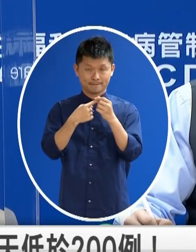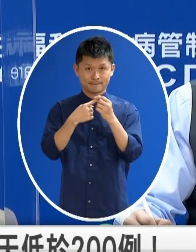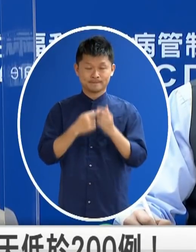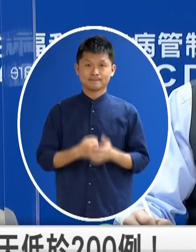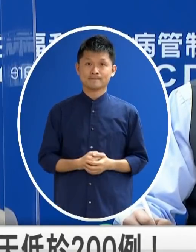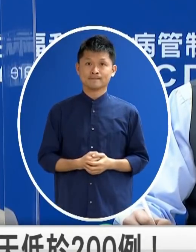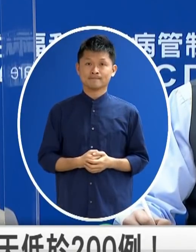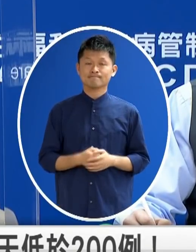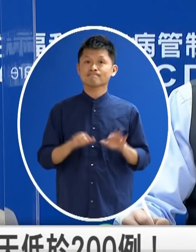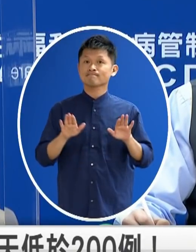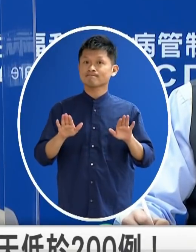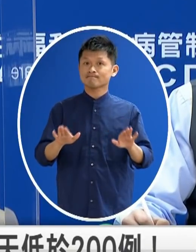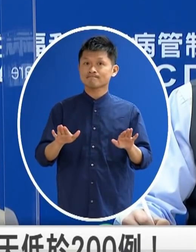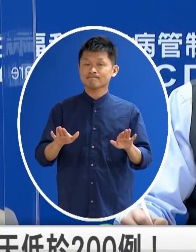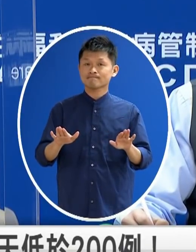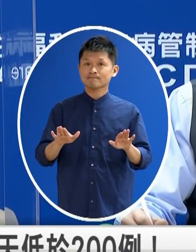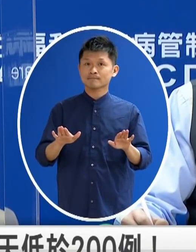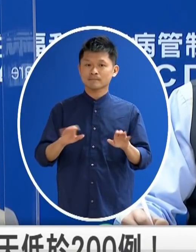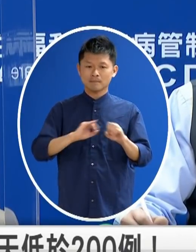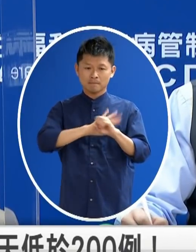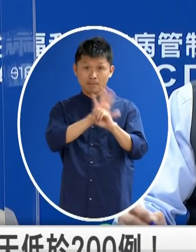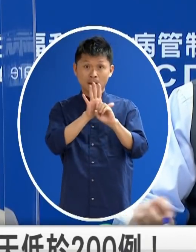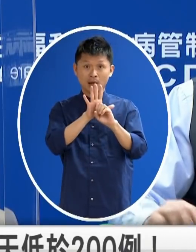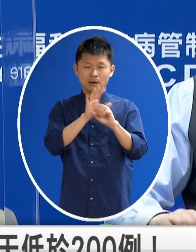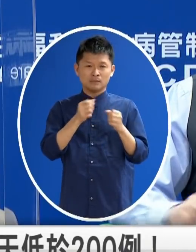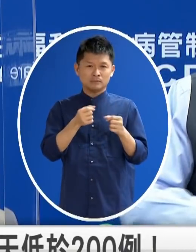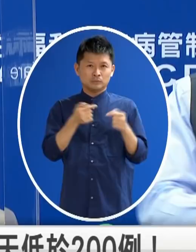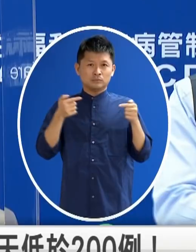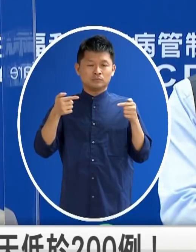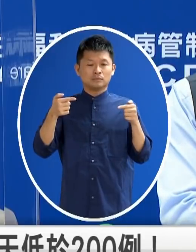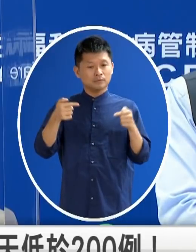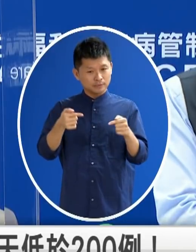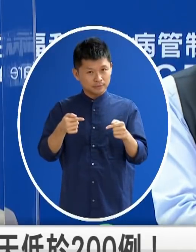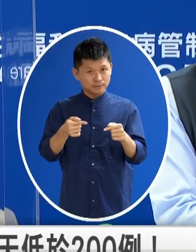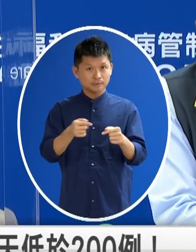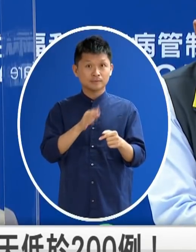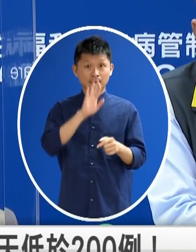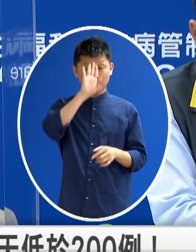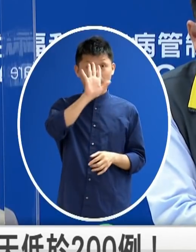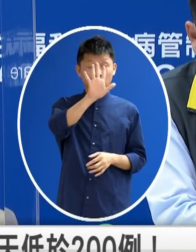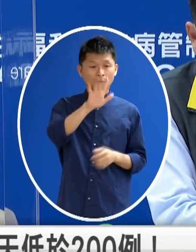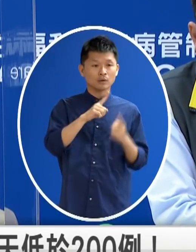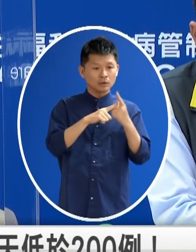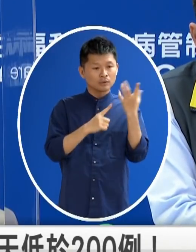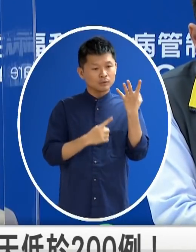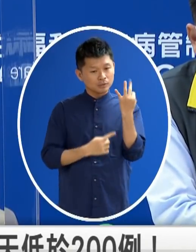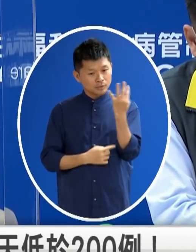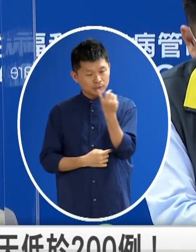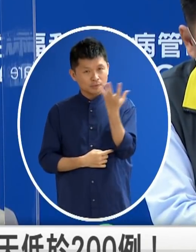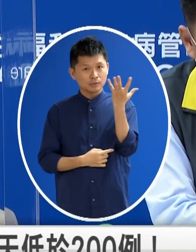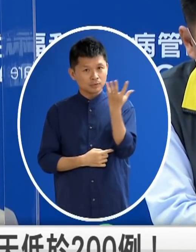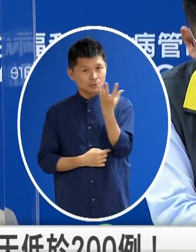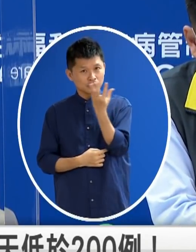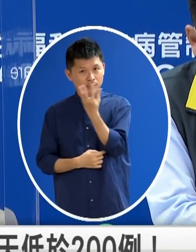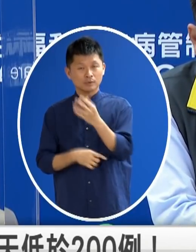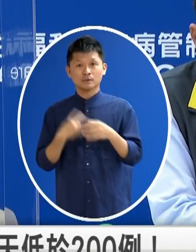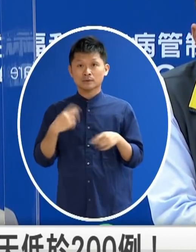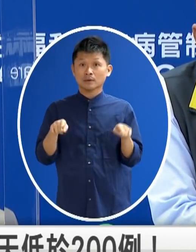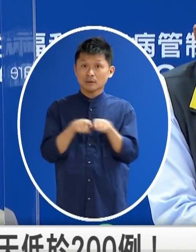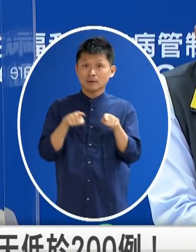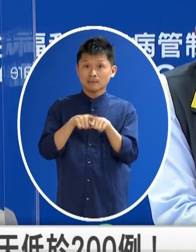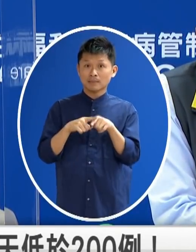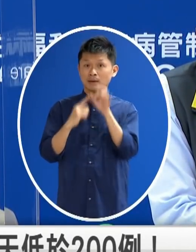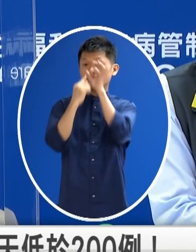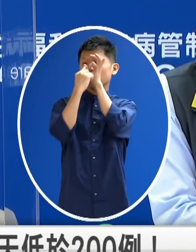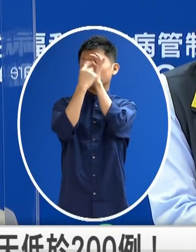但现在目前情况这疫情稳定，大家从个案数来看哈，那我们大概从一般这样的一个筛